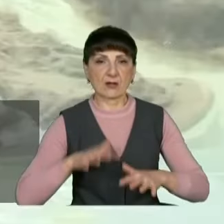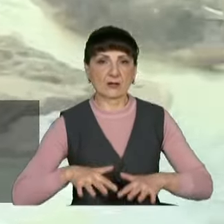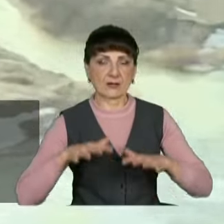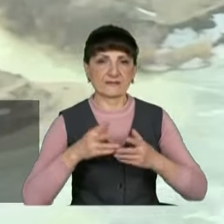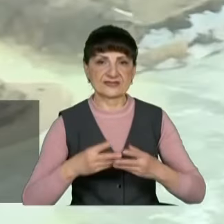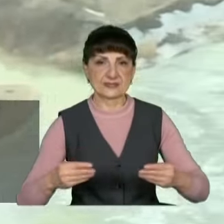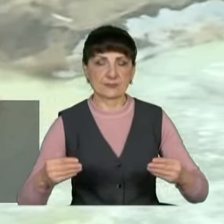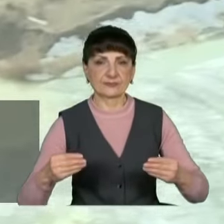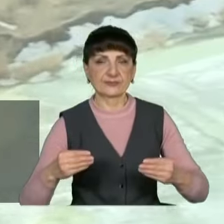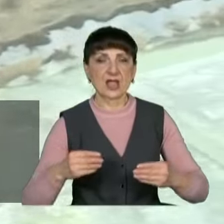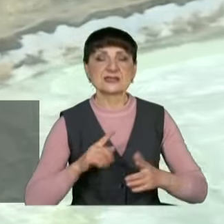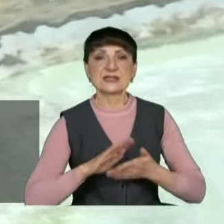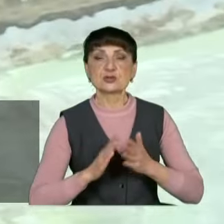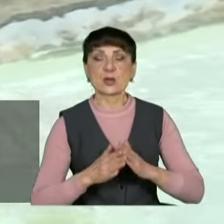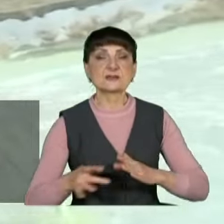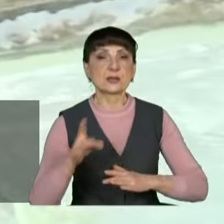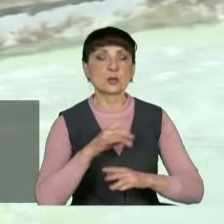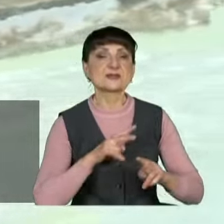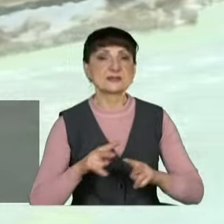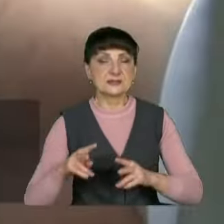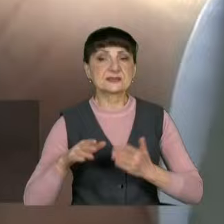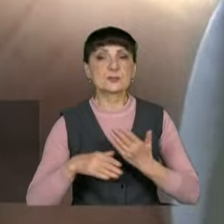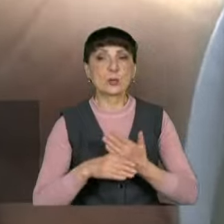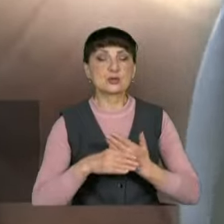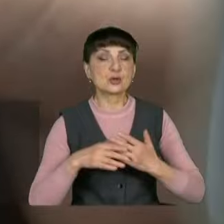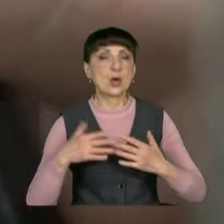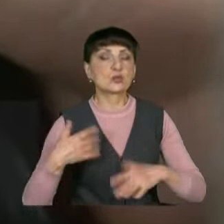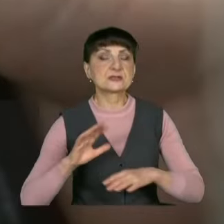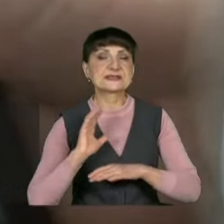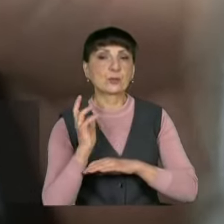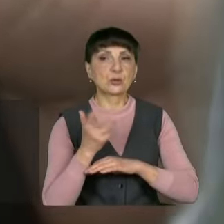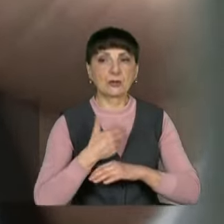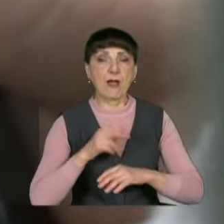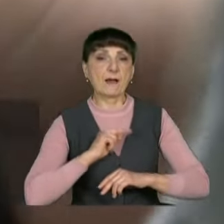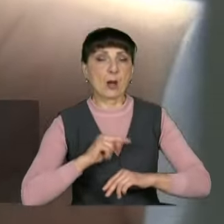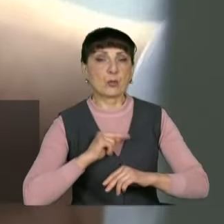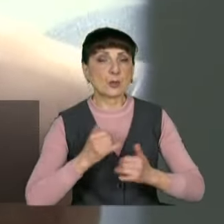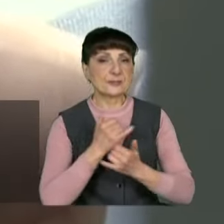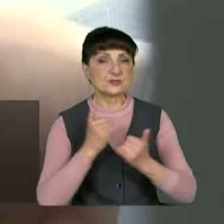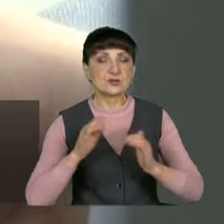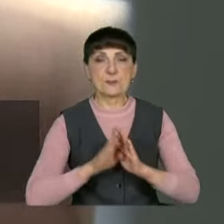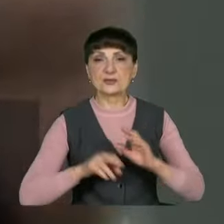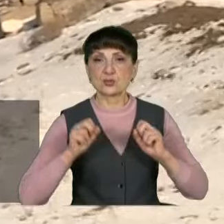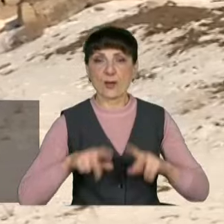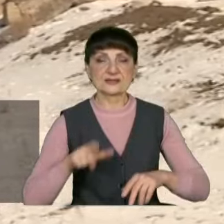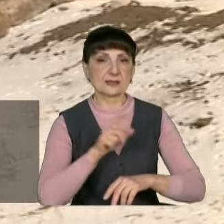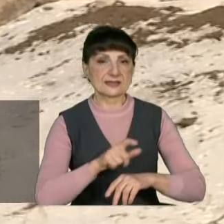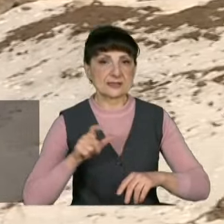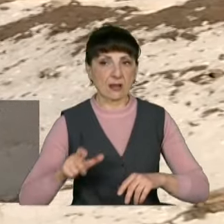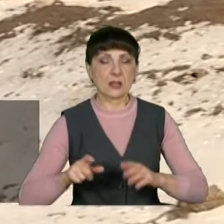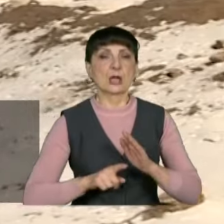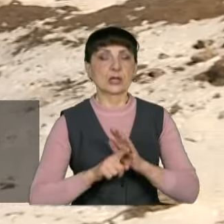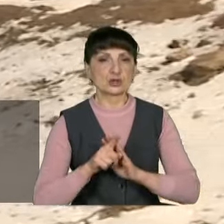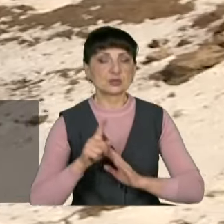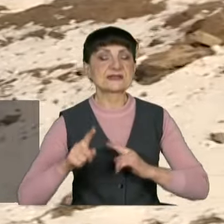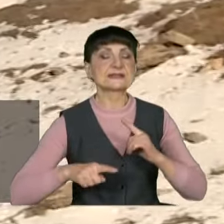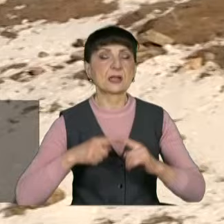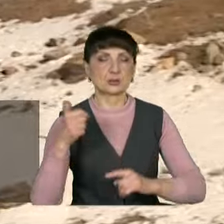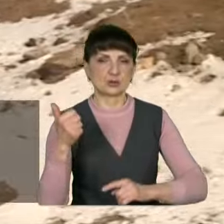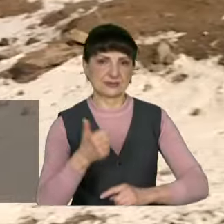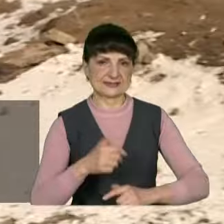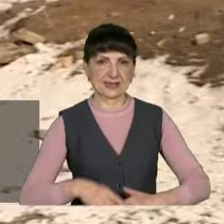периоду. За ситуацией в регионе следят с помощью спутников. Работы по обеспечению безопасности населения начнутся на следующей